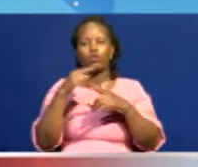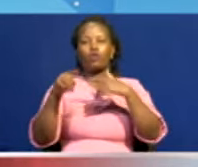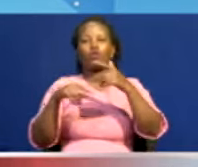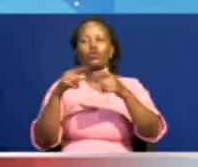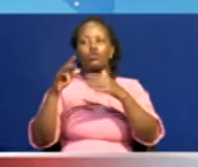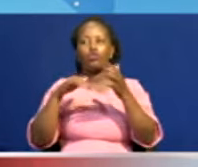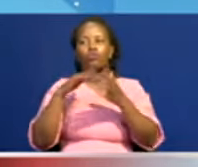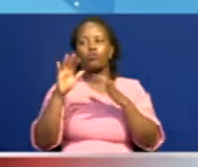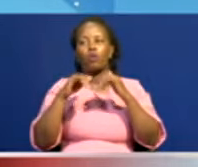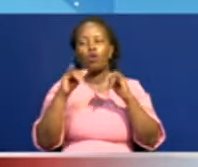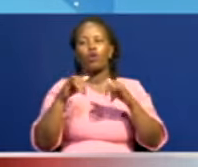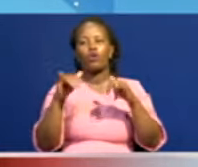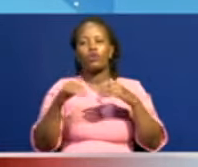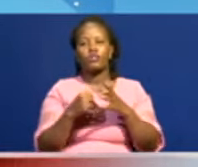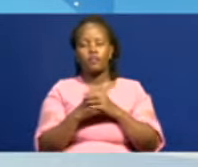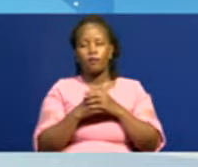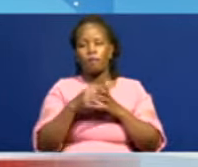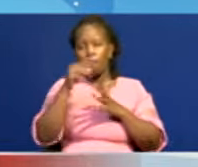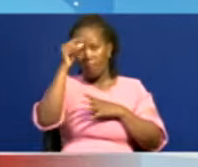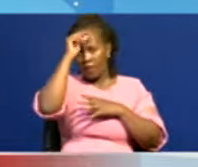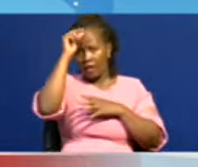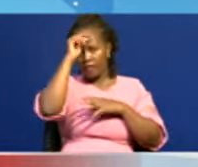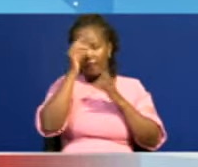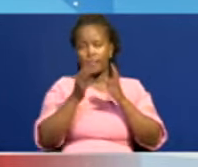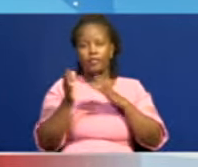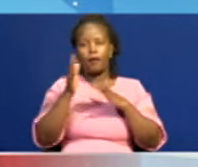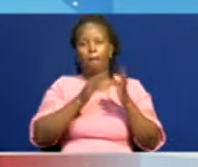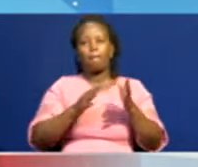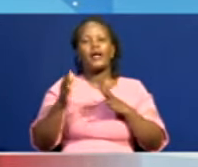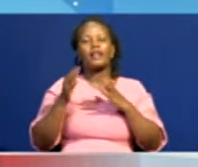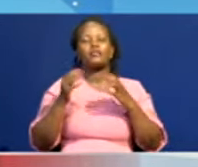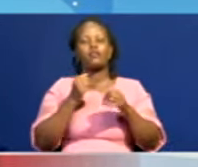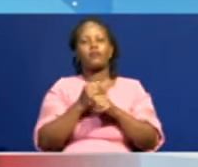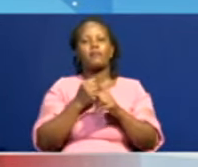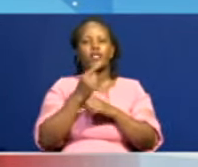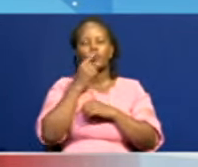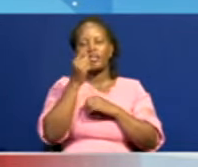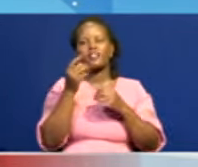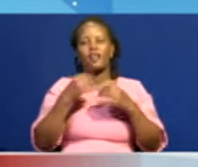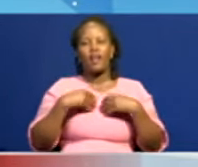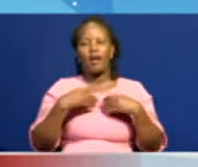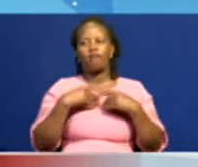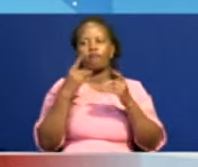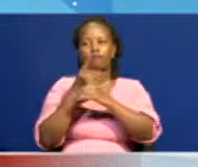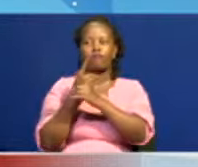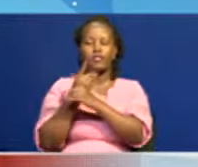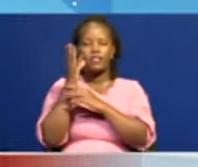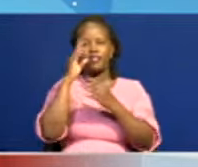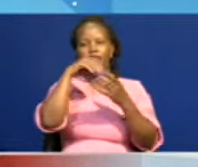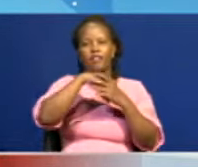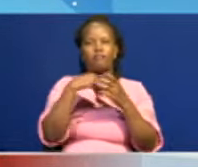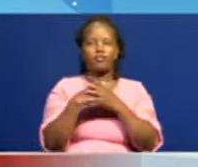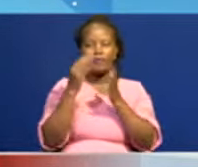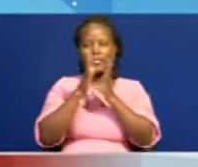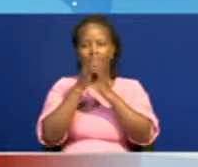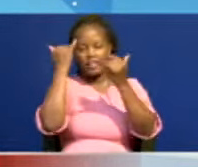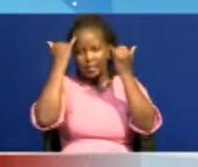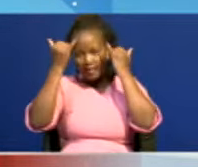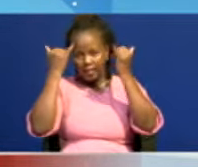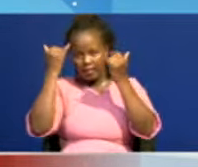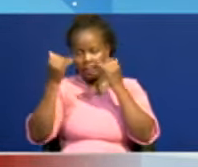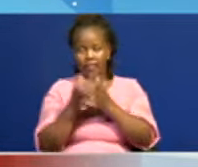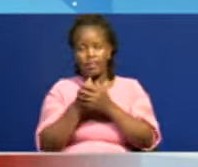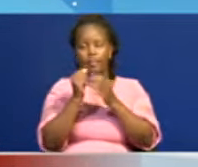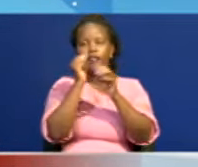na ni kwamba serikali imo mbioni kubidhaisha utafiti na uvumbuzi hapa nchini. Rais William Ruto amesema utoaji vishawishi